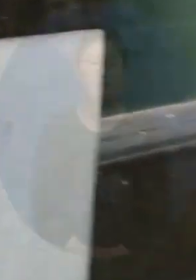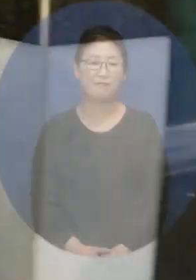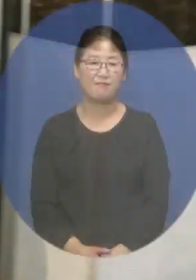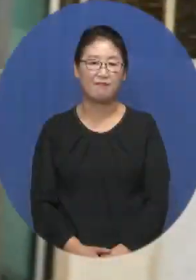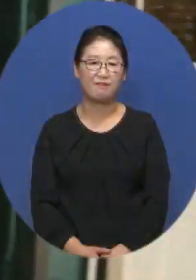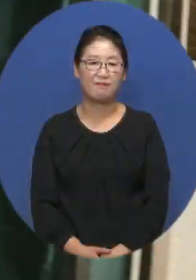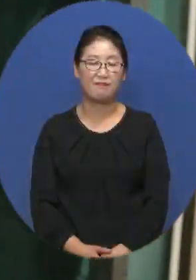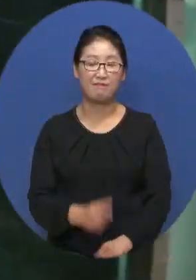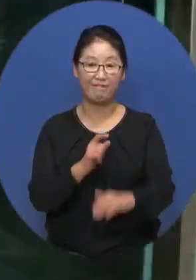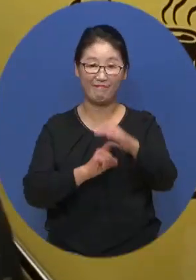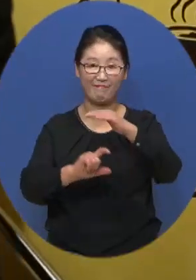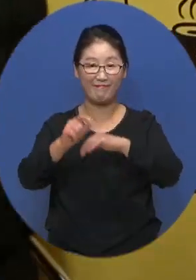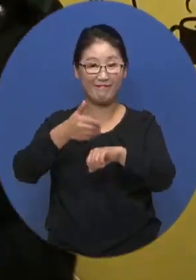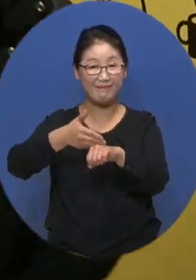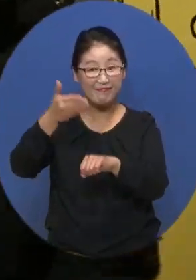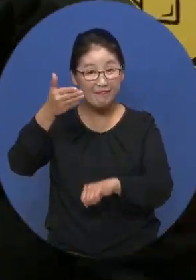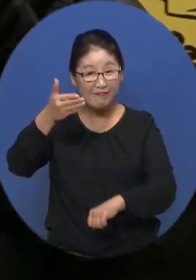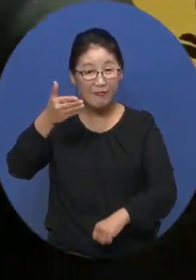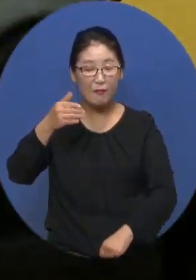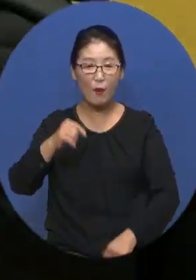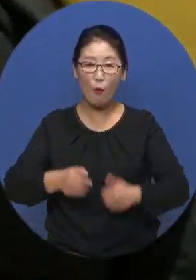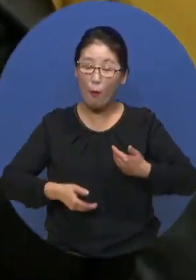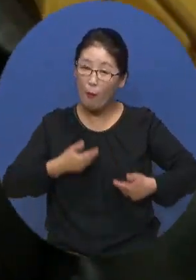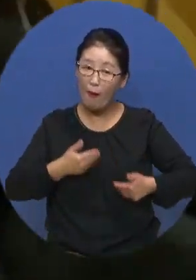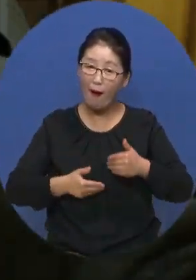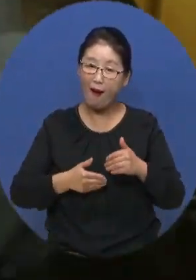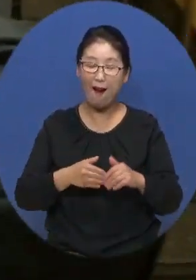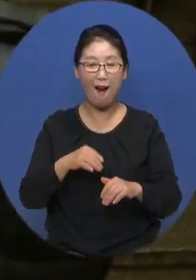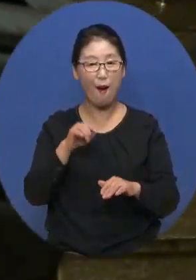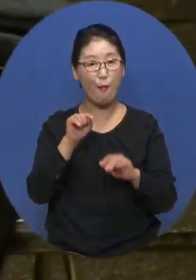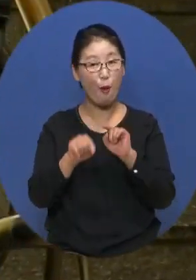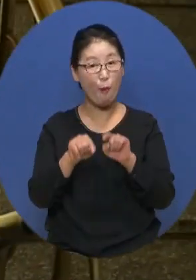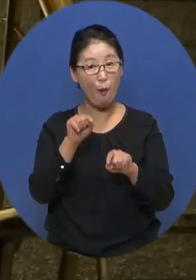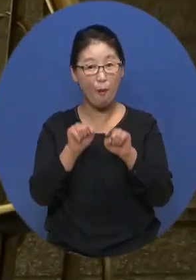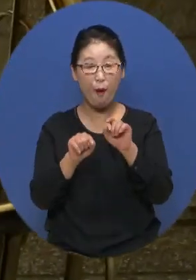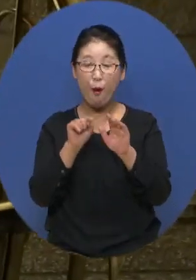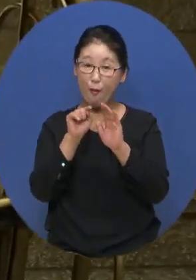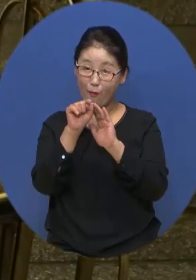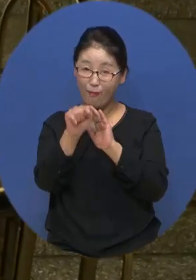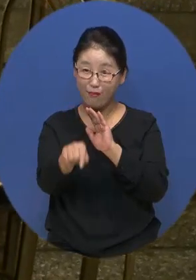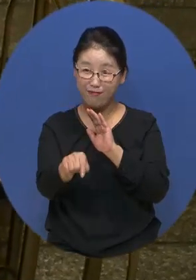아침 9시, 바쁜 발걸음들이 하나둘 한 곳으로 모이는 시간.